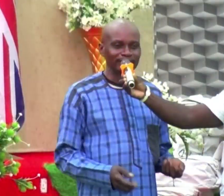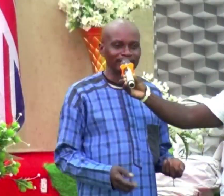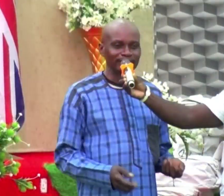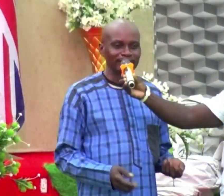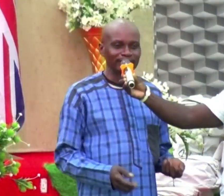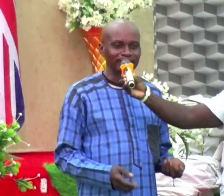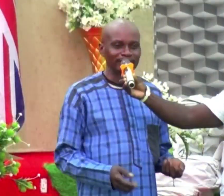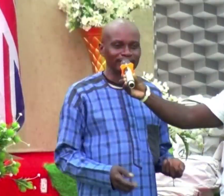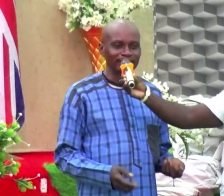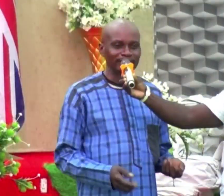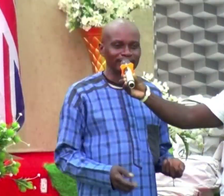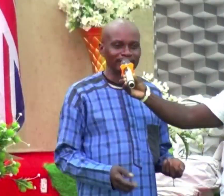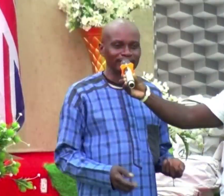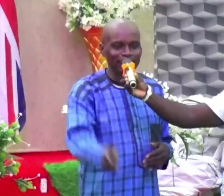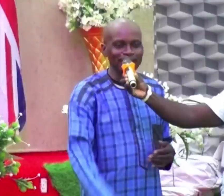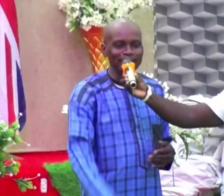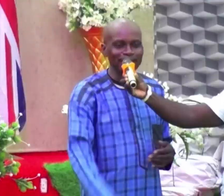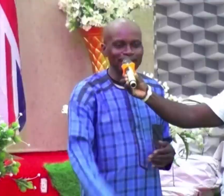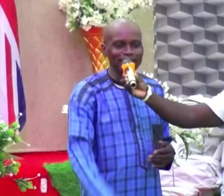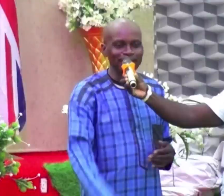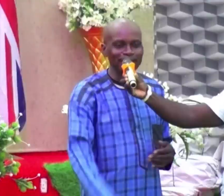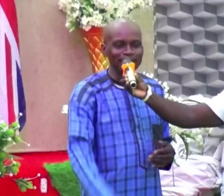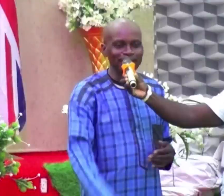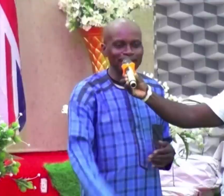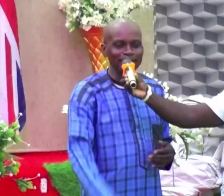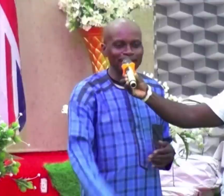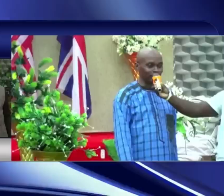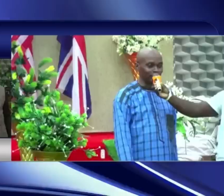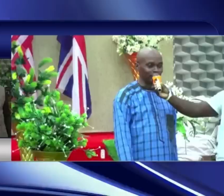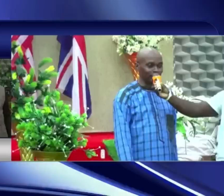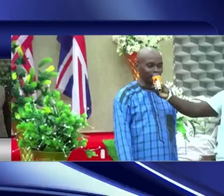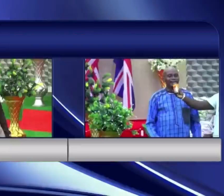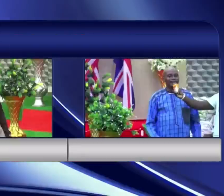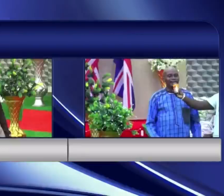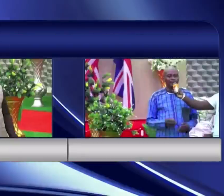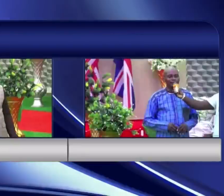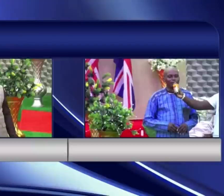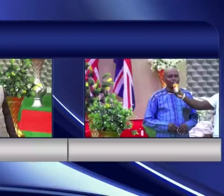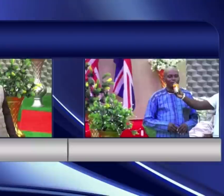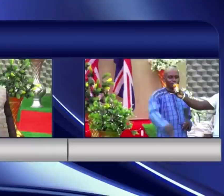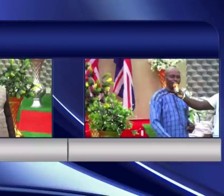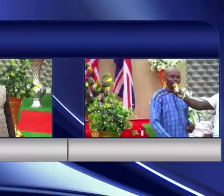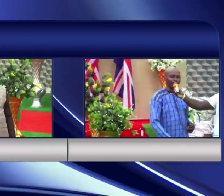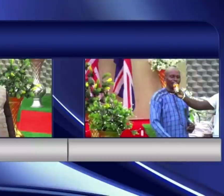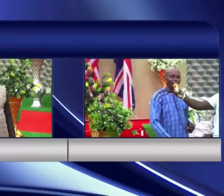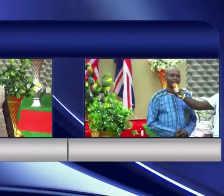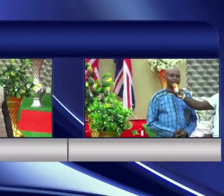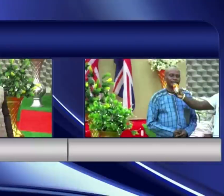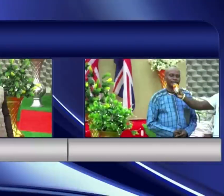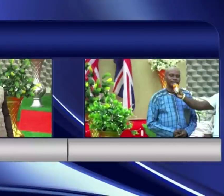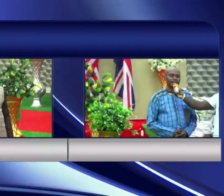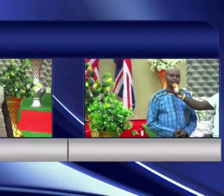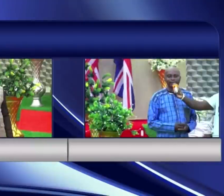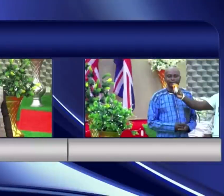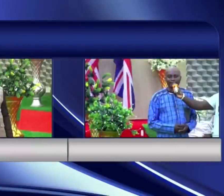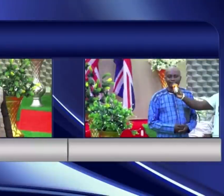pa ni mo mo ka ma te si waju ka sha ma te le ohun so mo sha ju oro yen sile gba